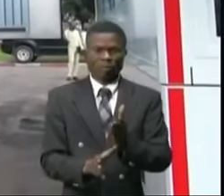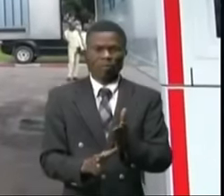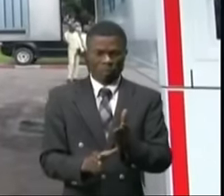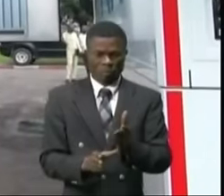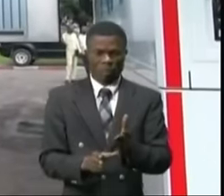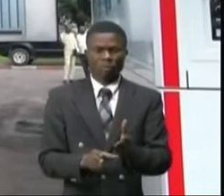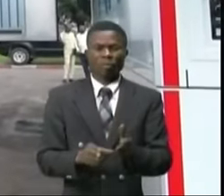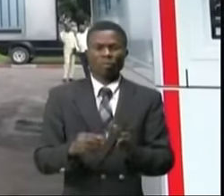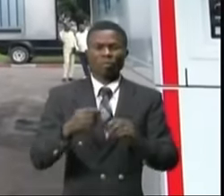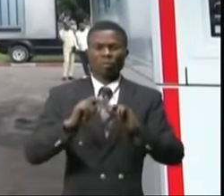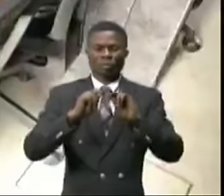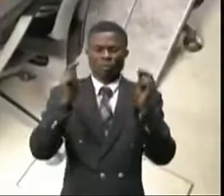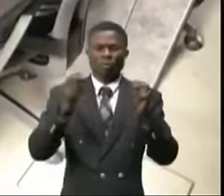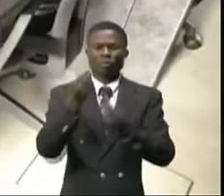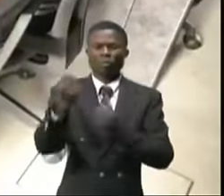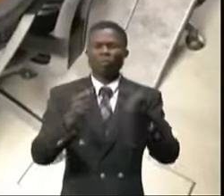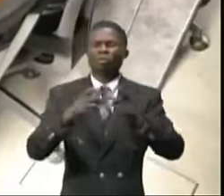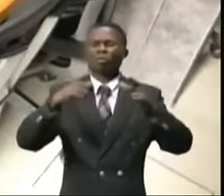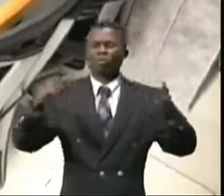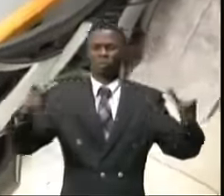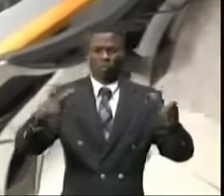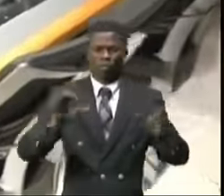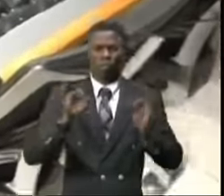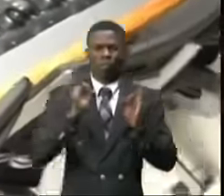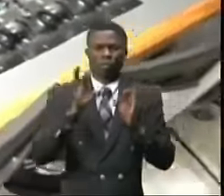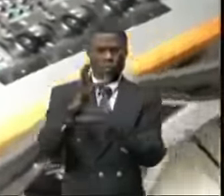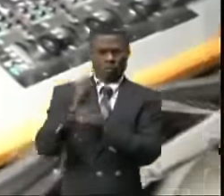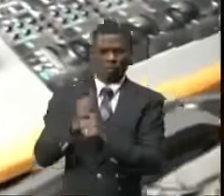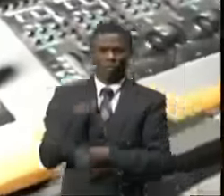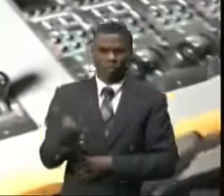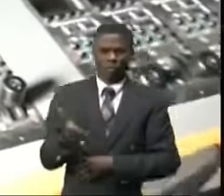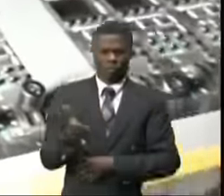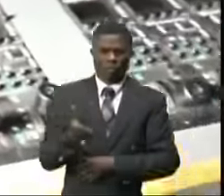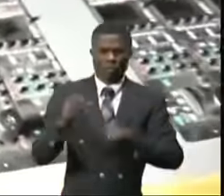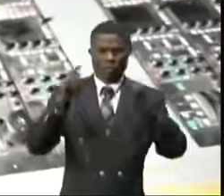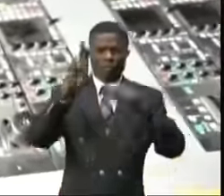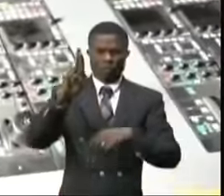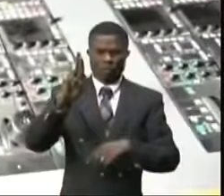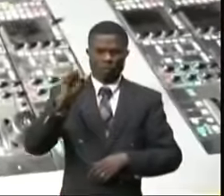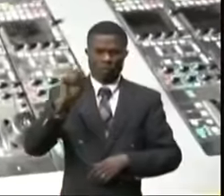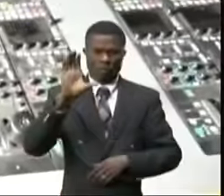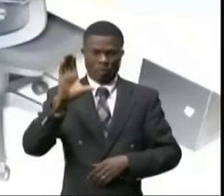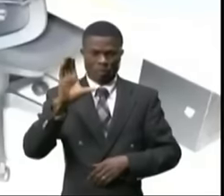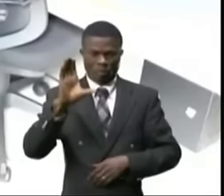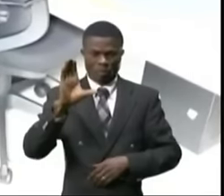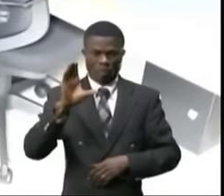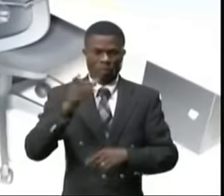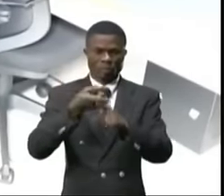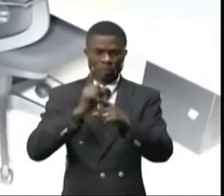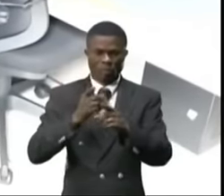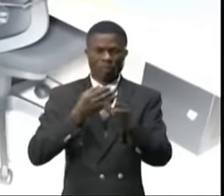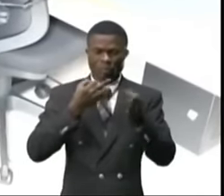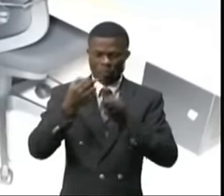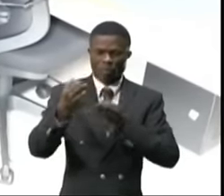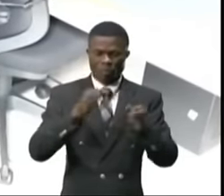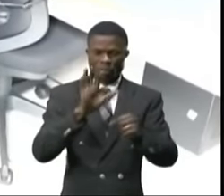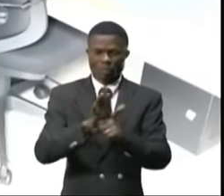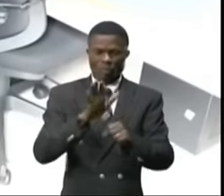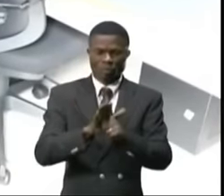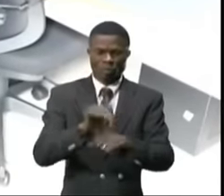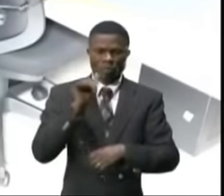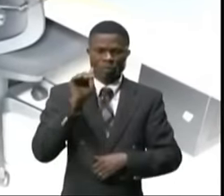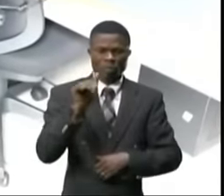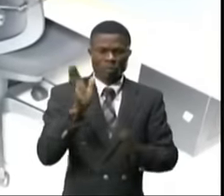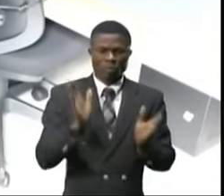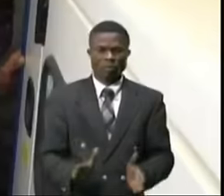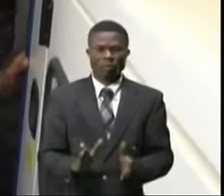grands quarts de reportage nouvellement acquis par la télévision nationale. Nourri par des explications fournies du directeur